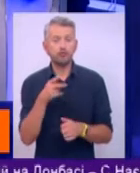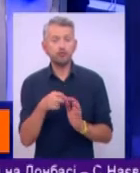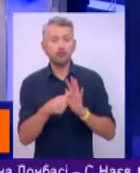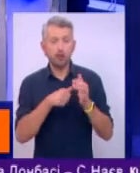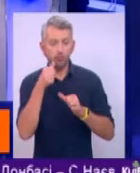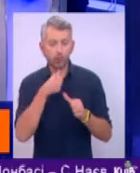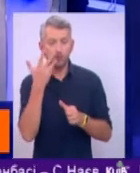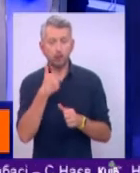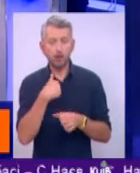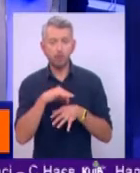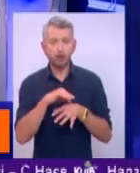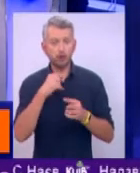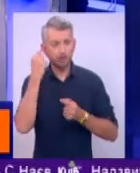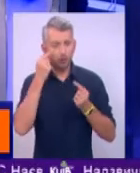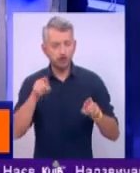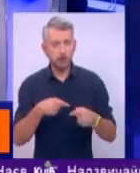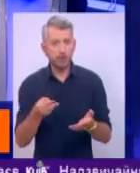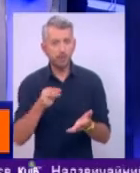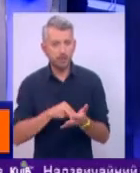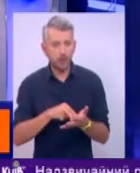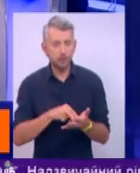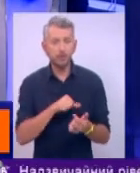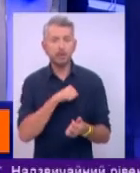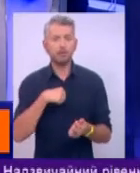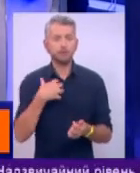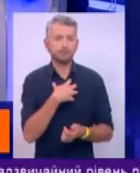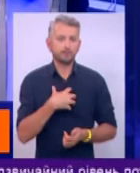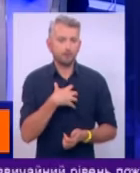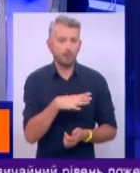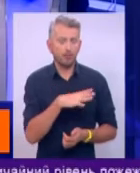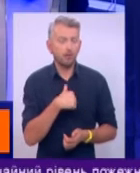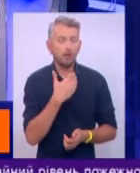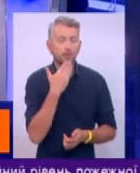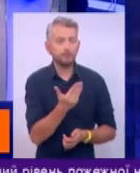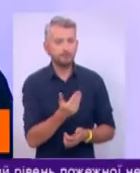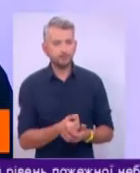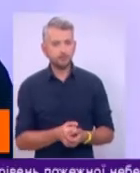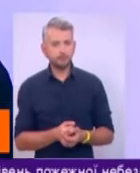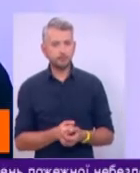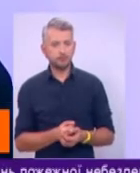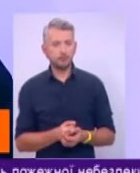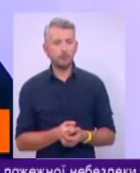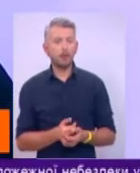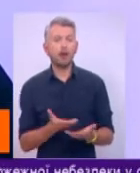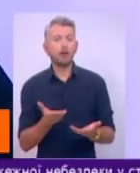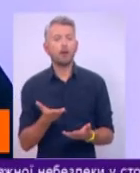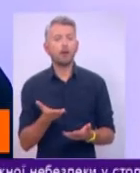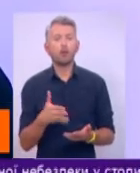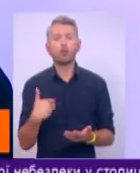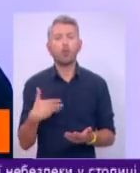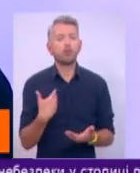проводив психологічну реабілітацію, самим ключовим моментом я запитав, а яка користь, що вам це